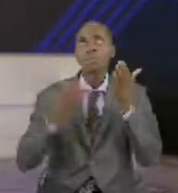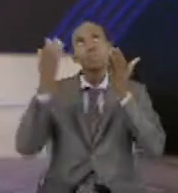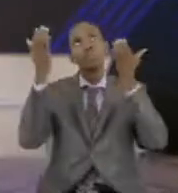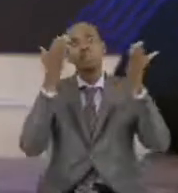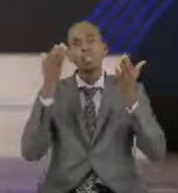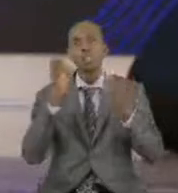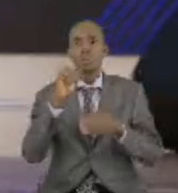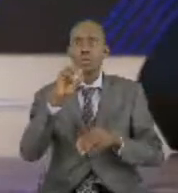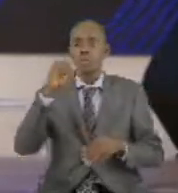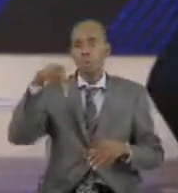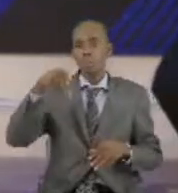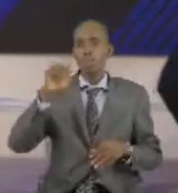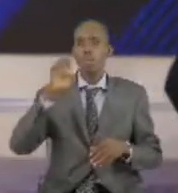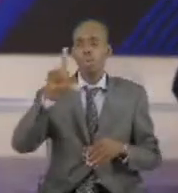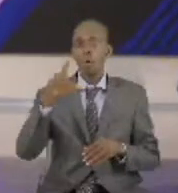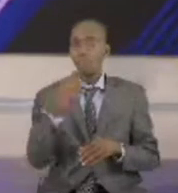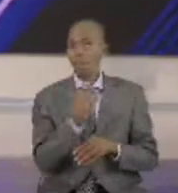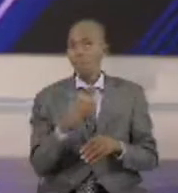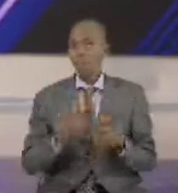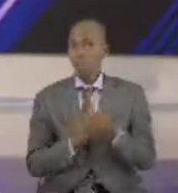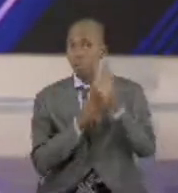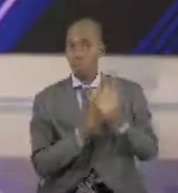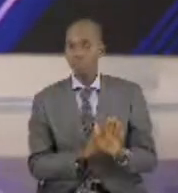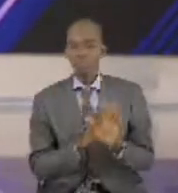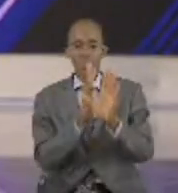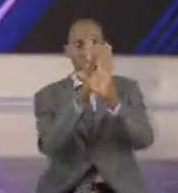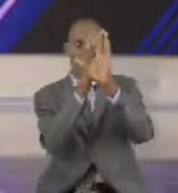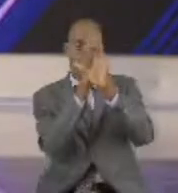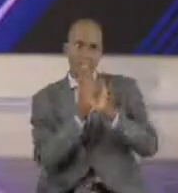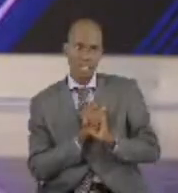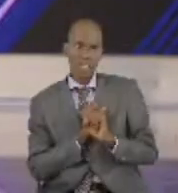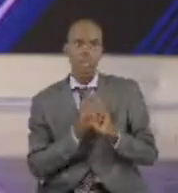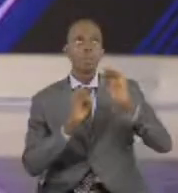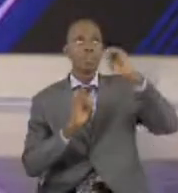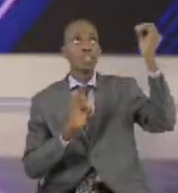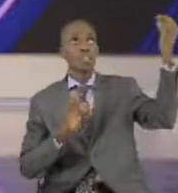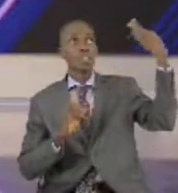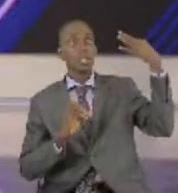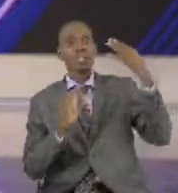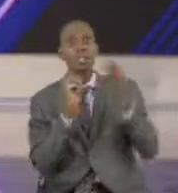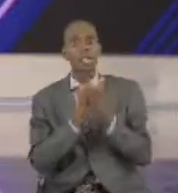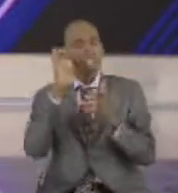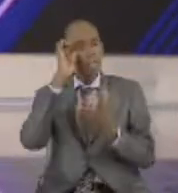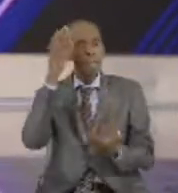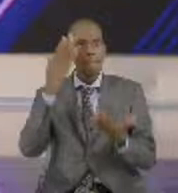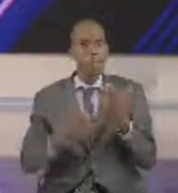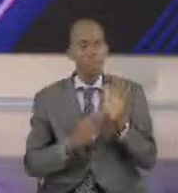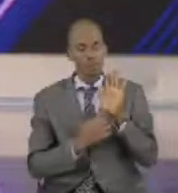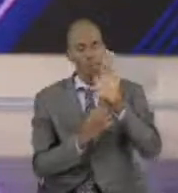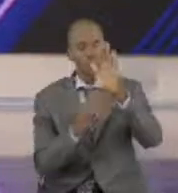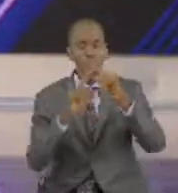servir. Pour l'apôtre Paul, il a compris qu'il avait reçu la grâce pour révéler cette grâce aux